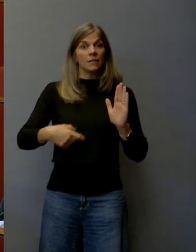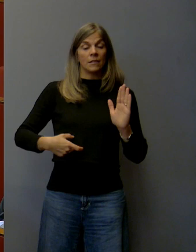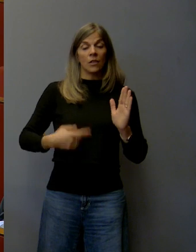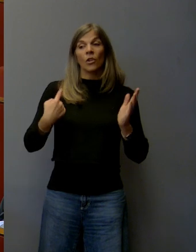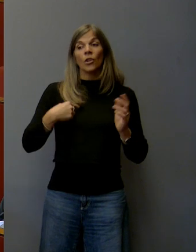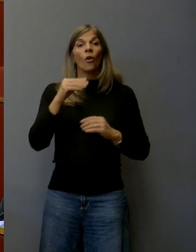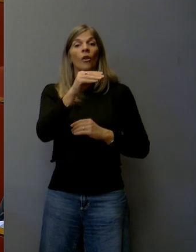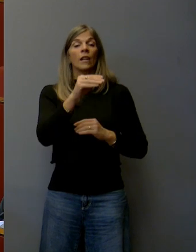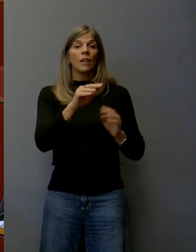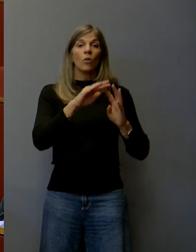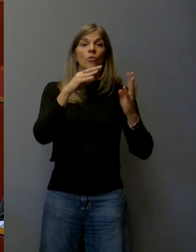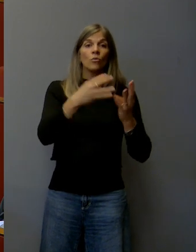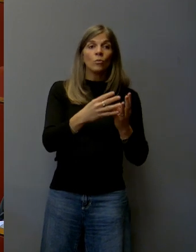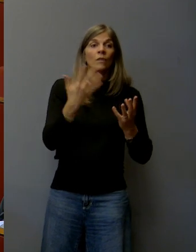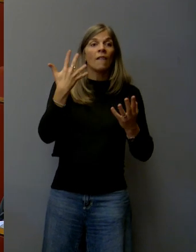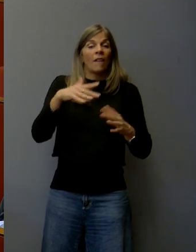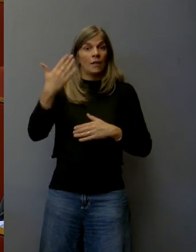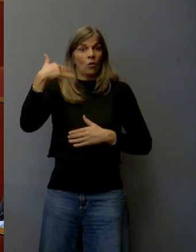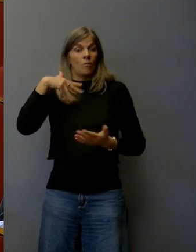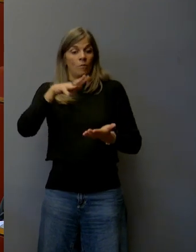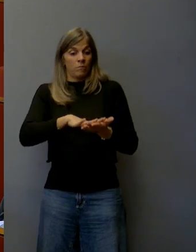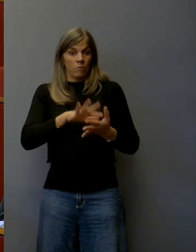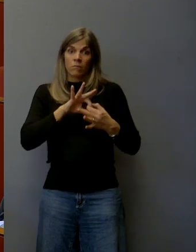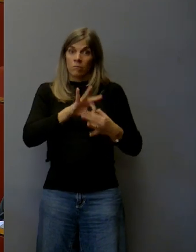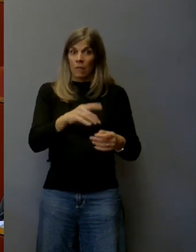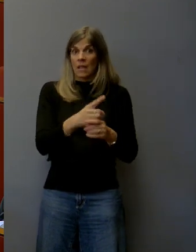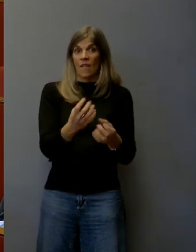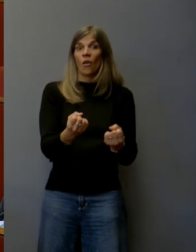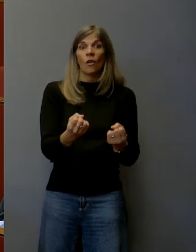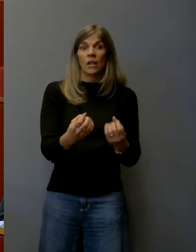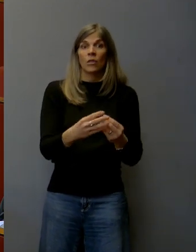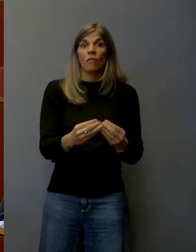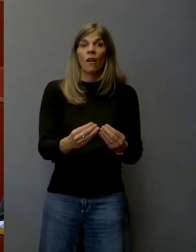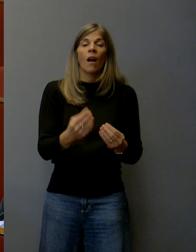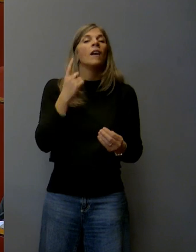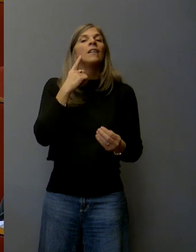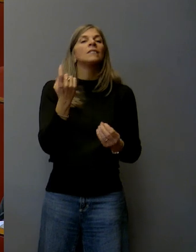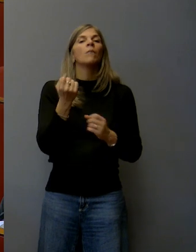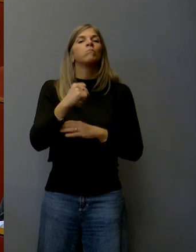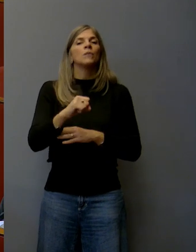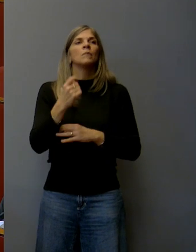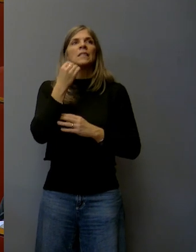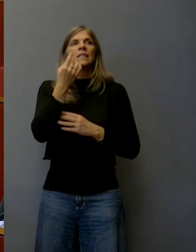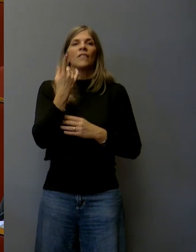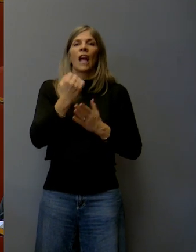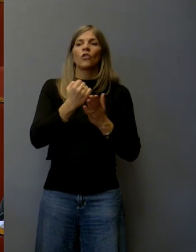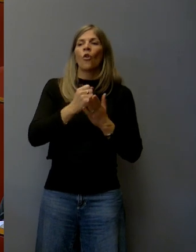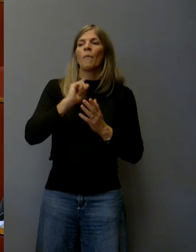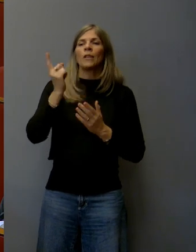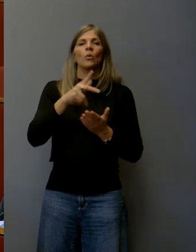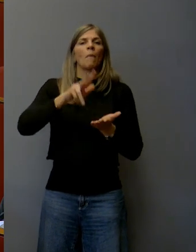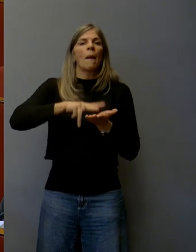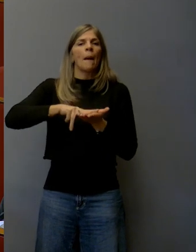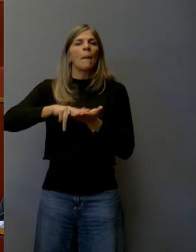coerente rispetto ad un impegno preso altrimenti dovrò credere che tutti i documenti che vengono presentati approvati finiscano il